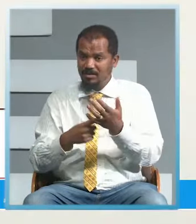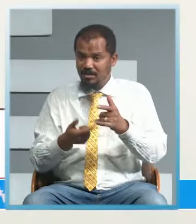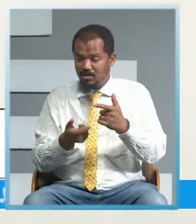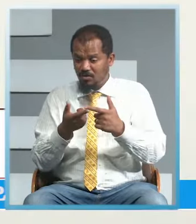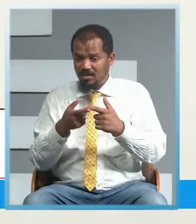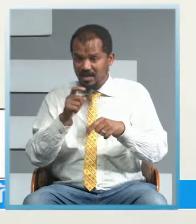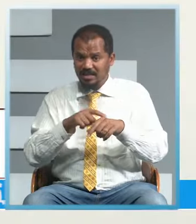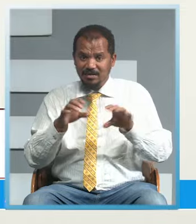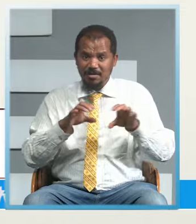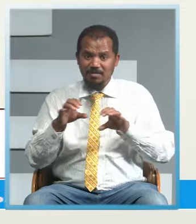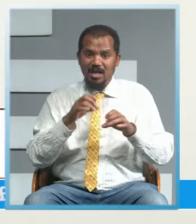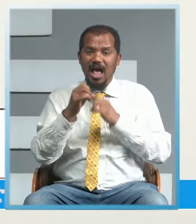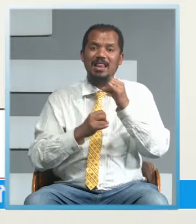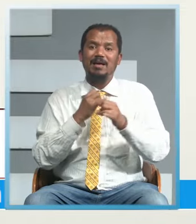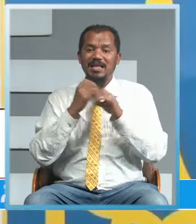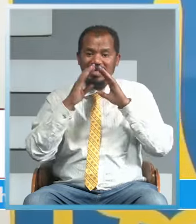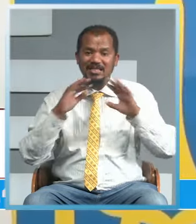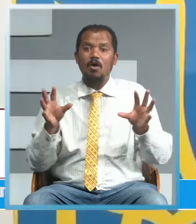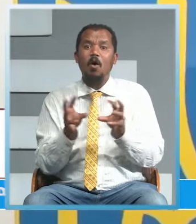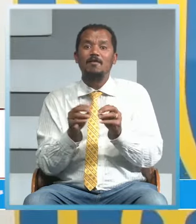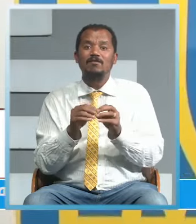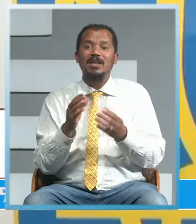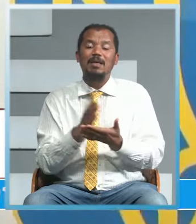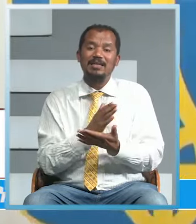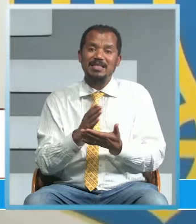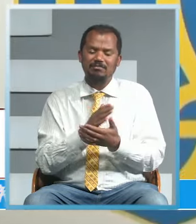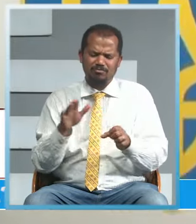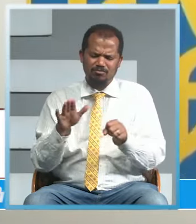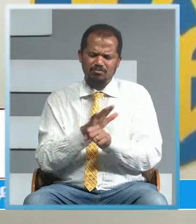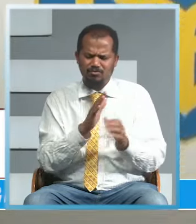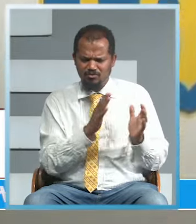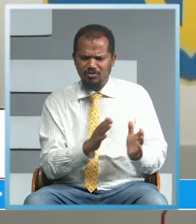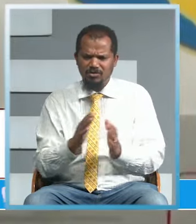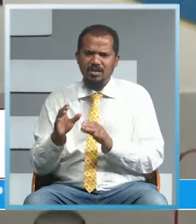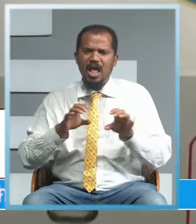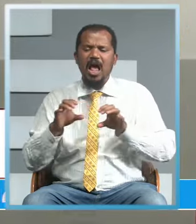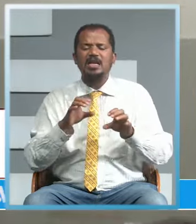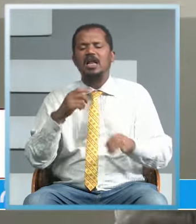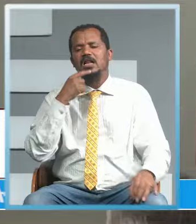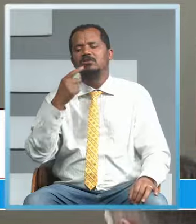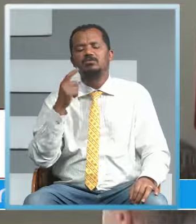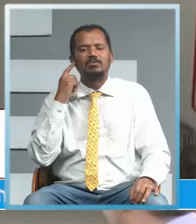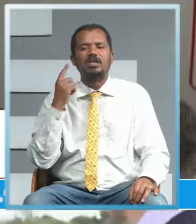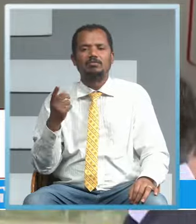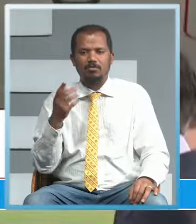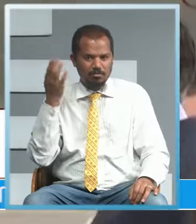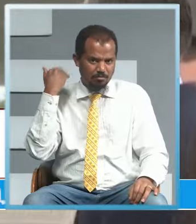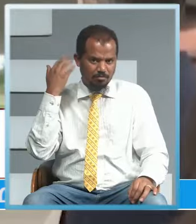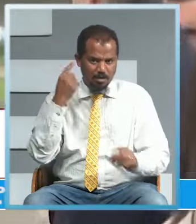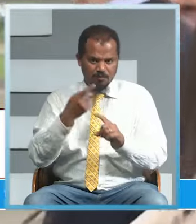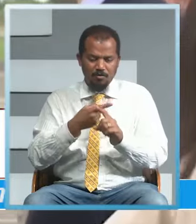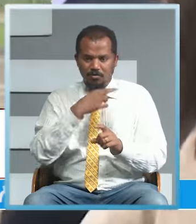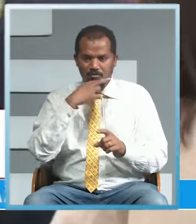ፕሬዝዳንቱ በዚህ ለሁለተኛ ጊዜ በሚካሄደው ዓለም አቀፍ የሰላም ኮንፈረንስ ለመሳተፍ ሙሉ ዝግጅት አድርገናል ሲሉም